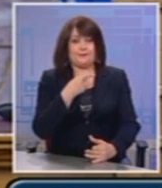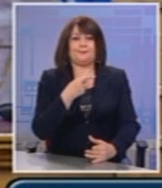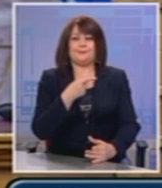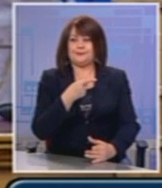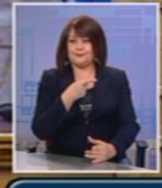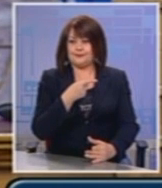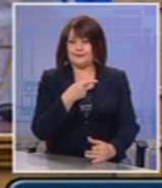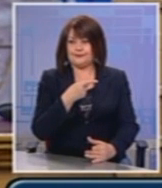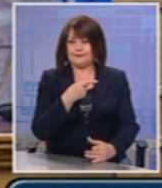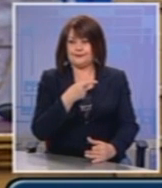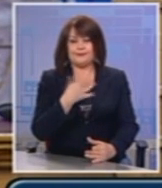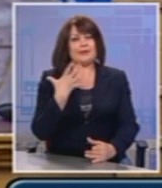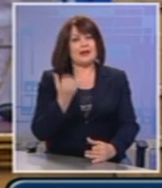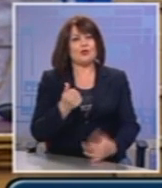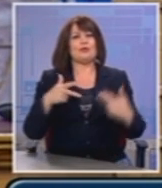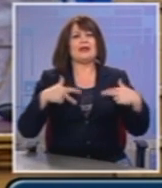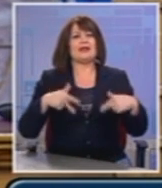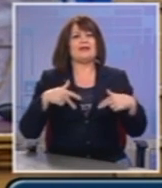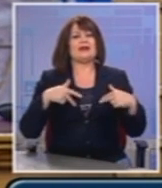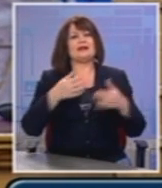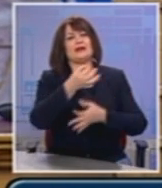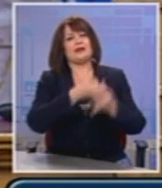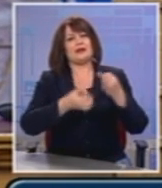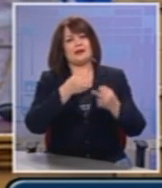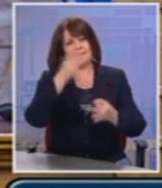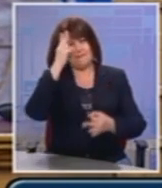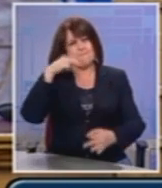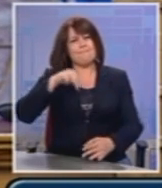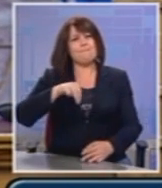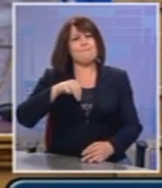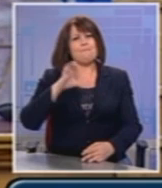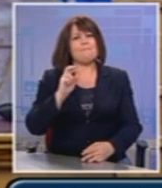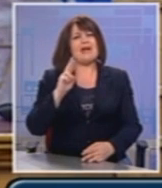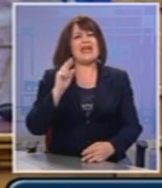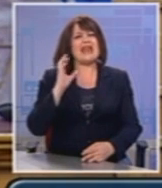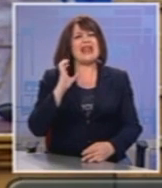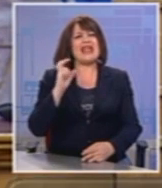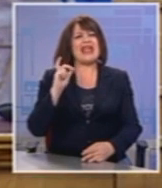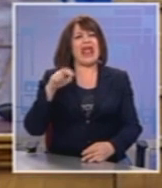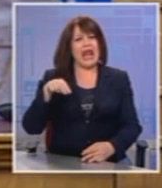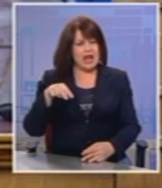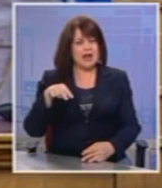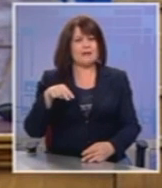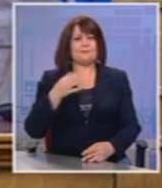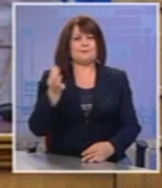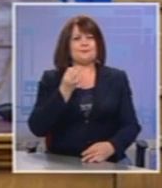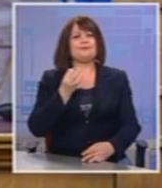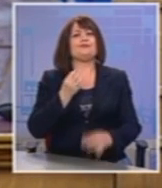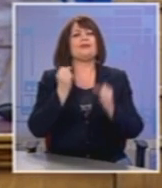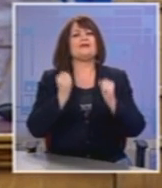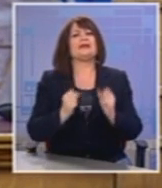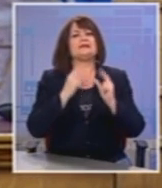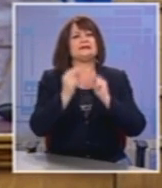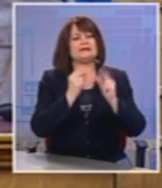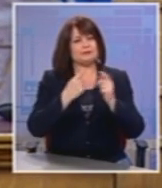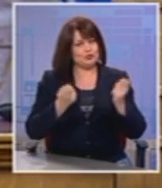κοινοβούλιο έχουμε την κυβερνητική δήλωση της άλα μέκελ που είναι και η βασική συζήτηση που